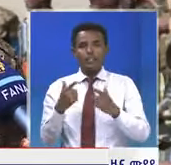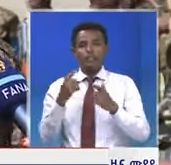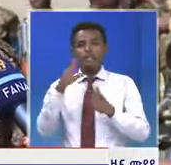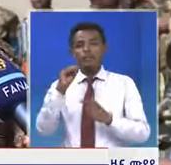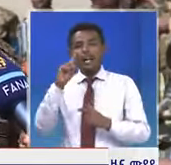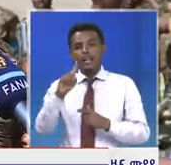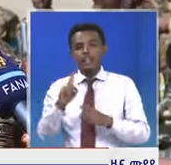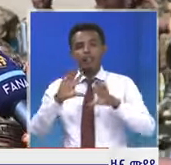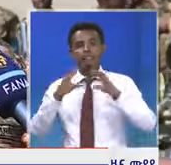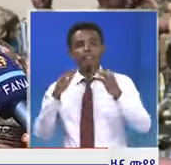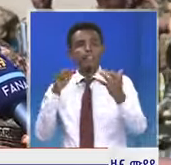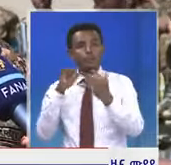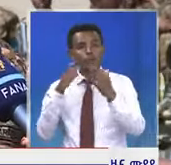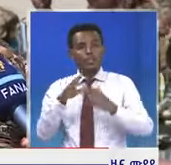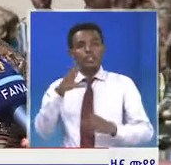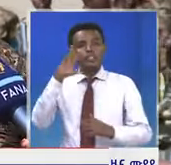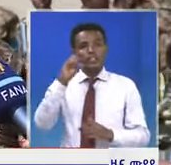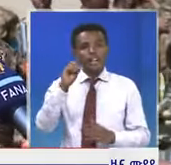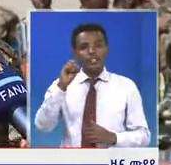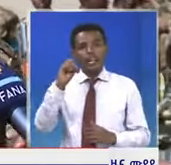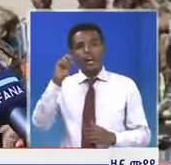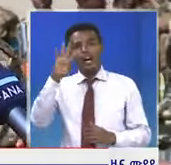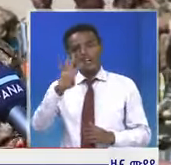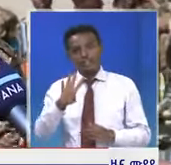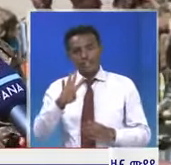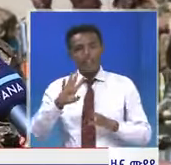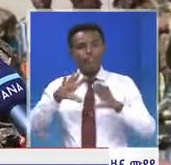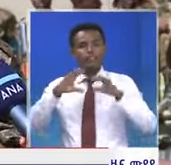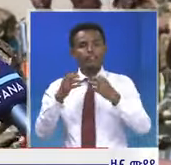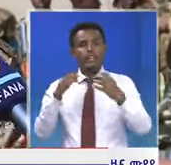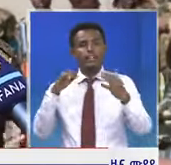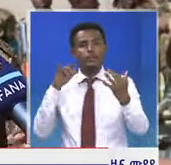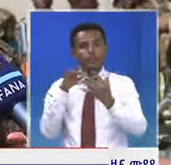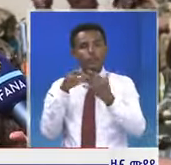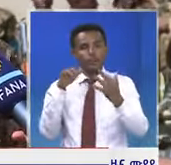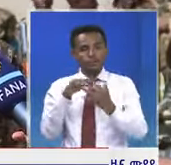ጦር፣ የ34ኛ ክፍለ ጦር